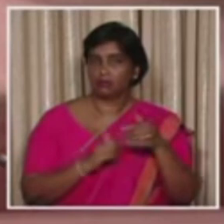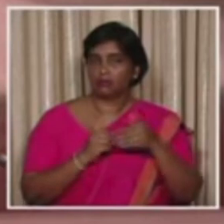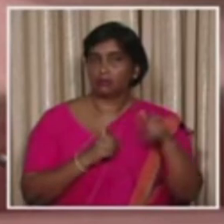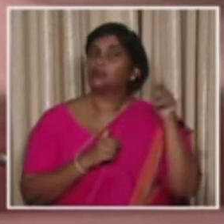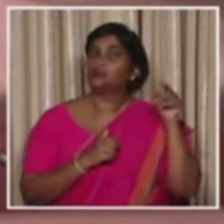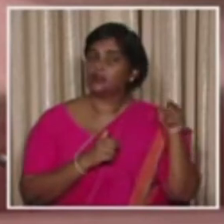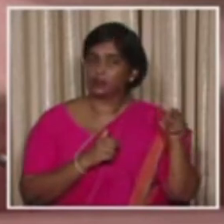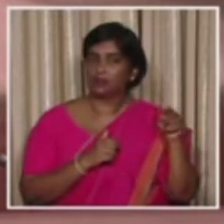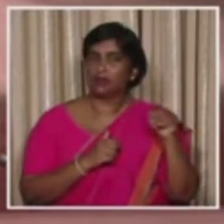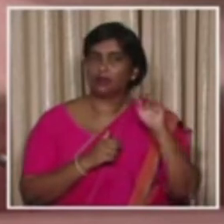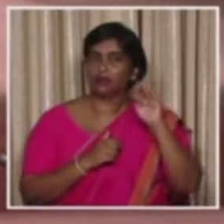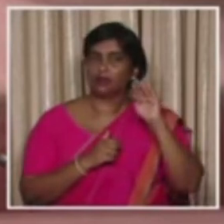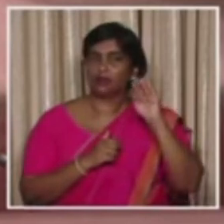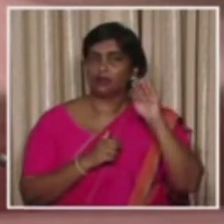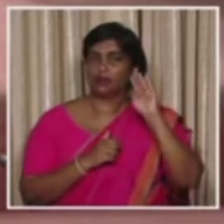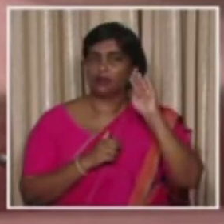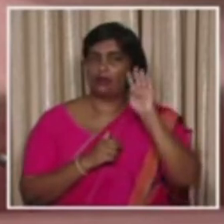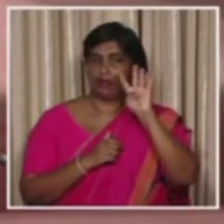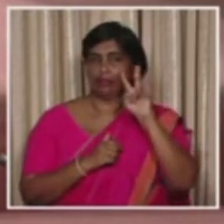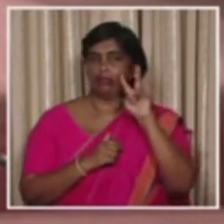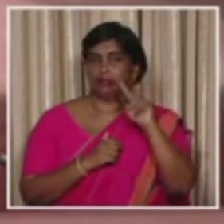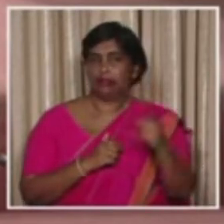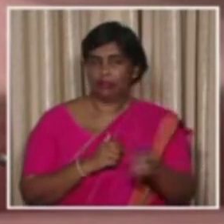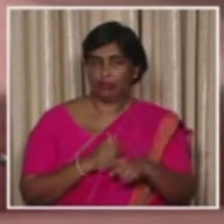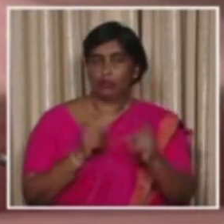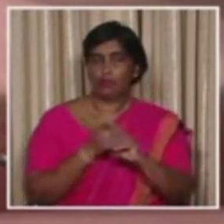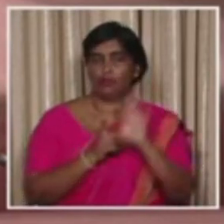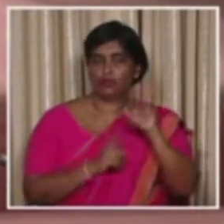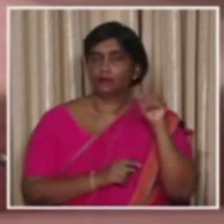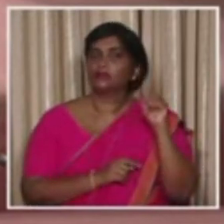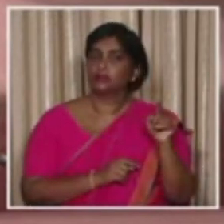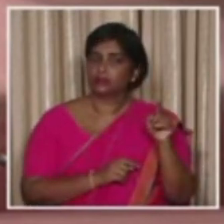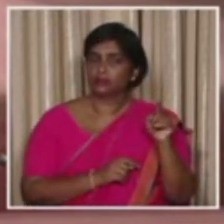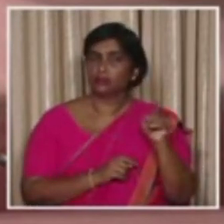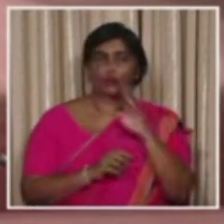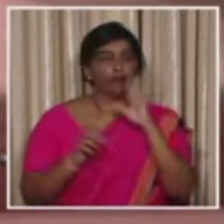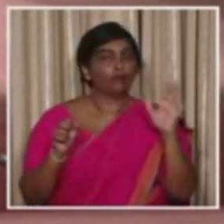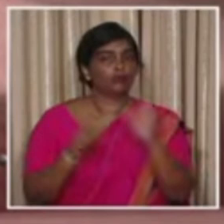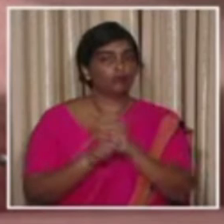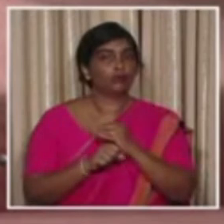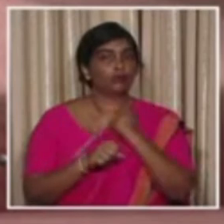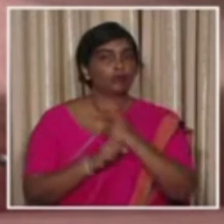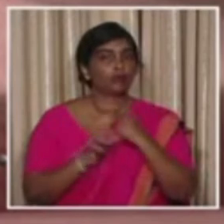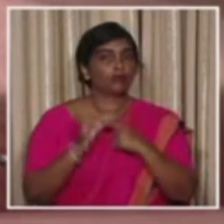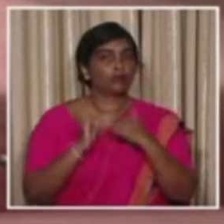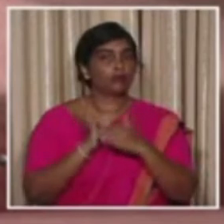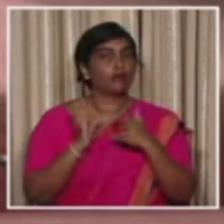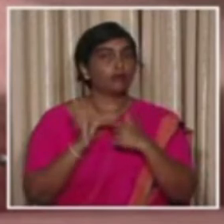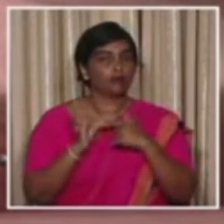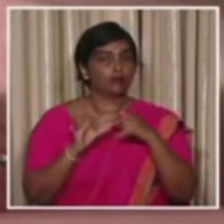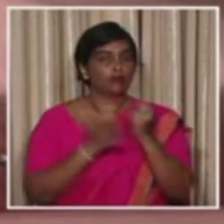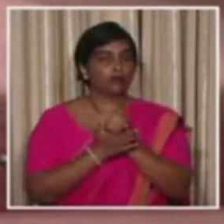சுடுகாடாக இன்று காசா பிரதேசம் காட்சி தருகின்றது. அதற்குள்ளே கூட இஸ்ரேலிய அரசாங்கம்